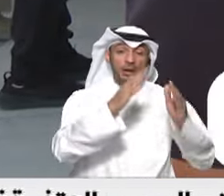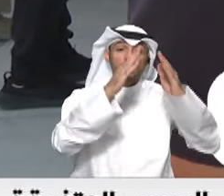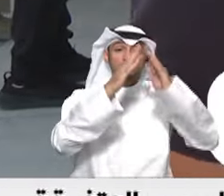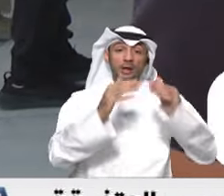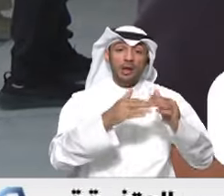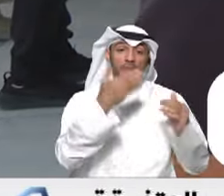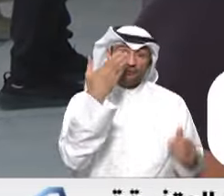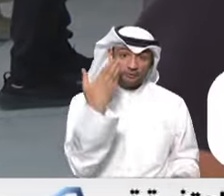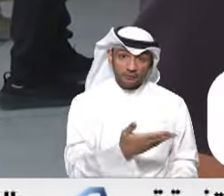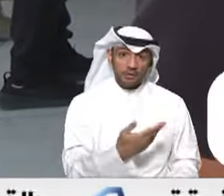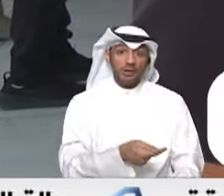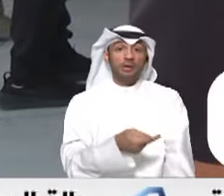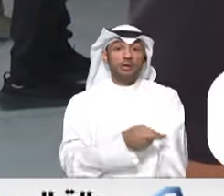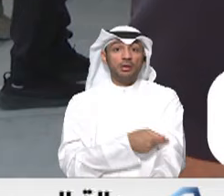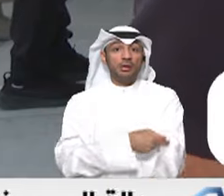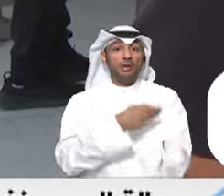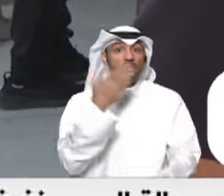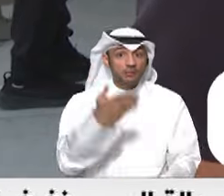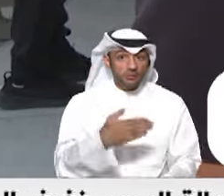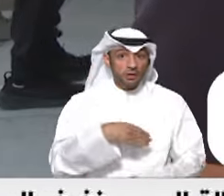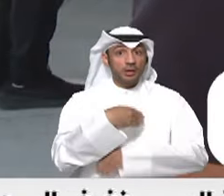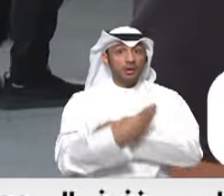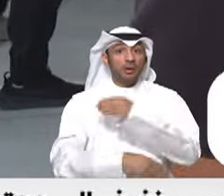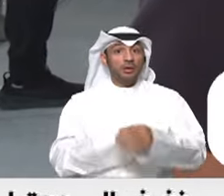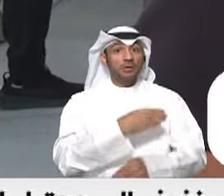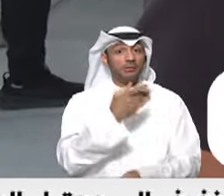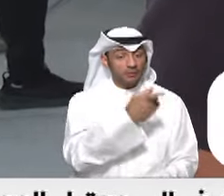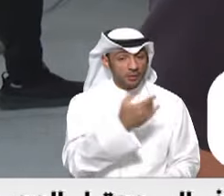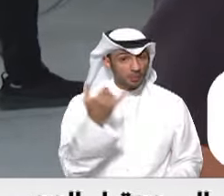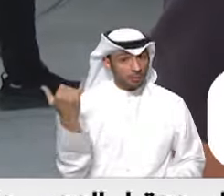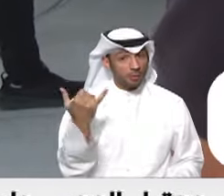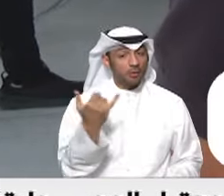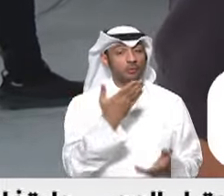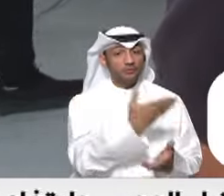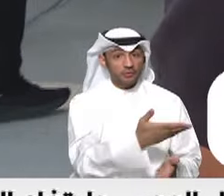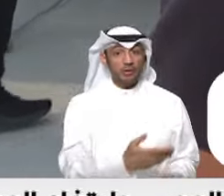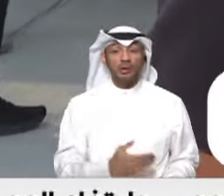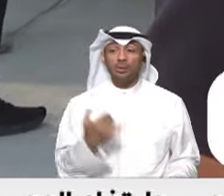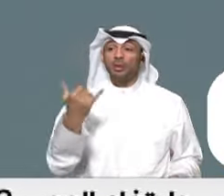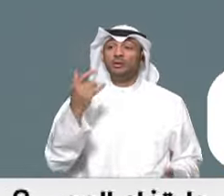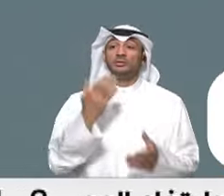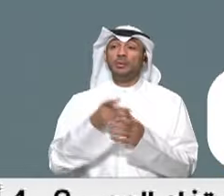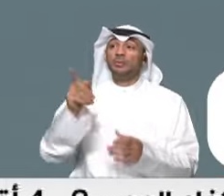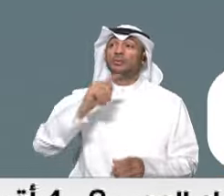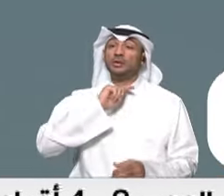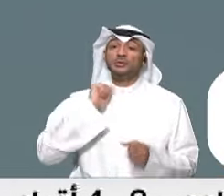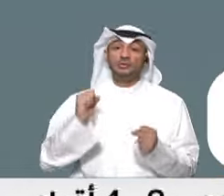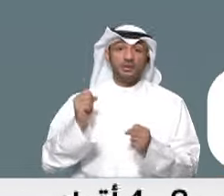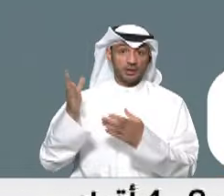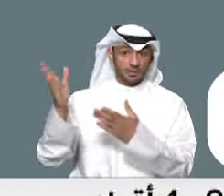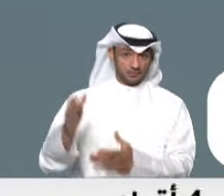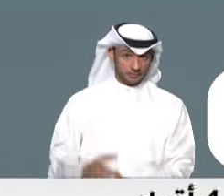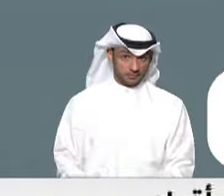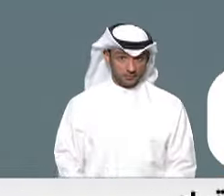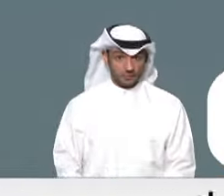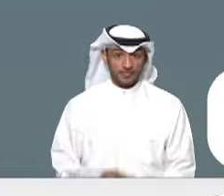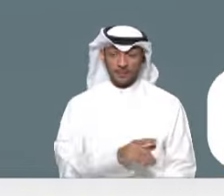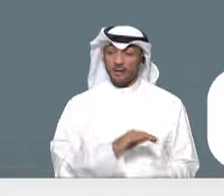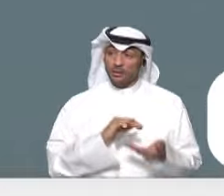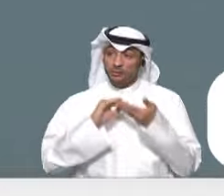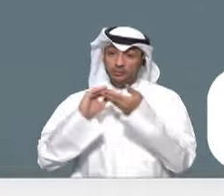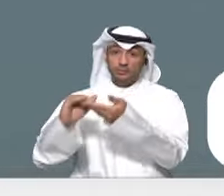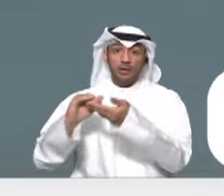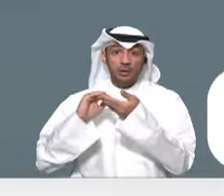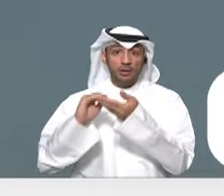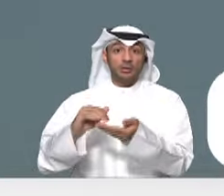وبعض المواد اللي تستدعي أن نبعث لهم في هذه الظروف الصعبة. هذه المساعدات والإهداءات